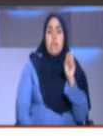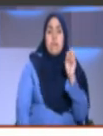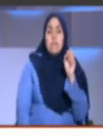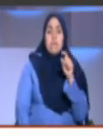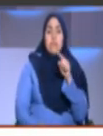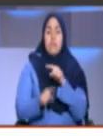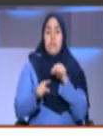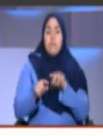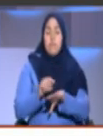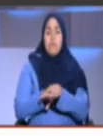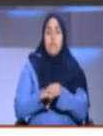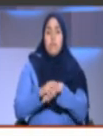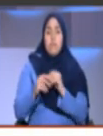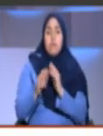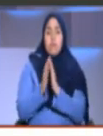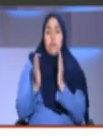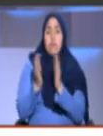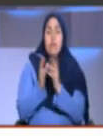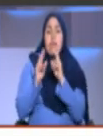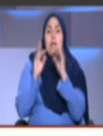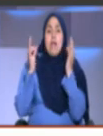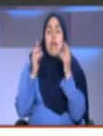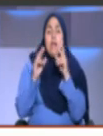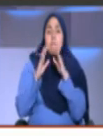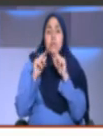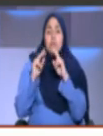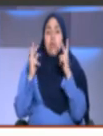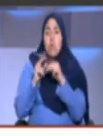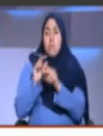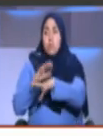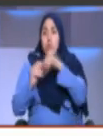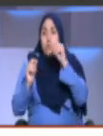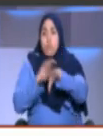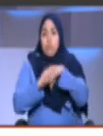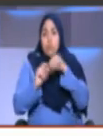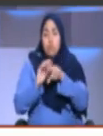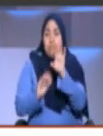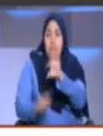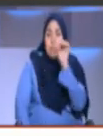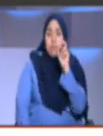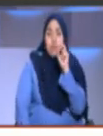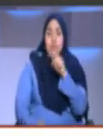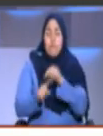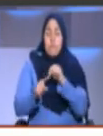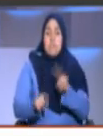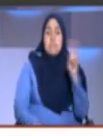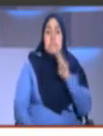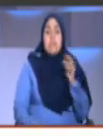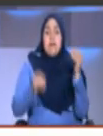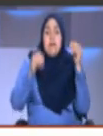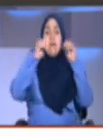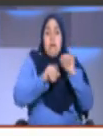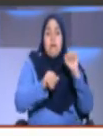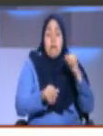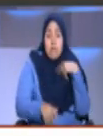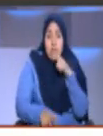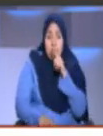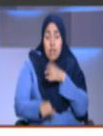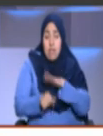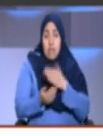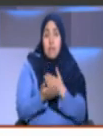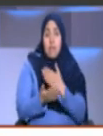مستوى الجمهورية خلال السنوات الخمس الماضية. نحن كنا نتحدث منذ عودة سيناء الغالية في